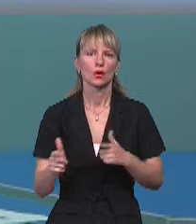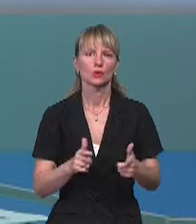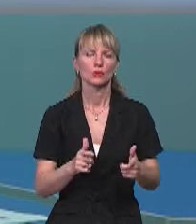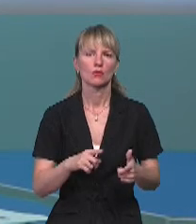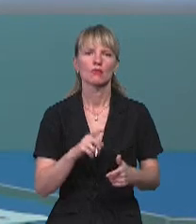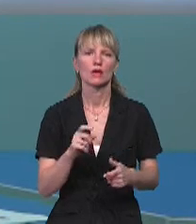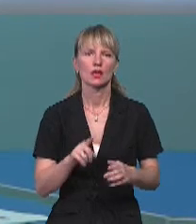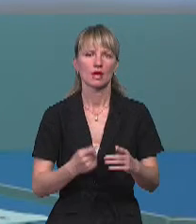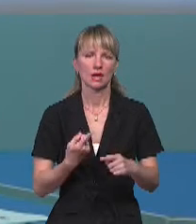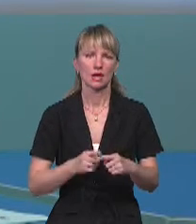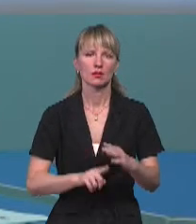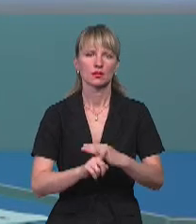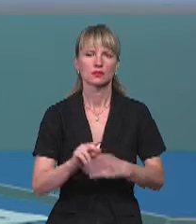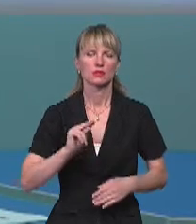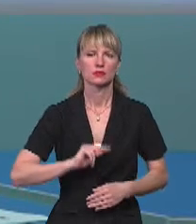це братися.